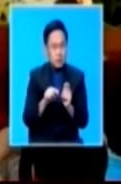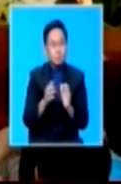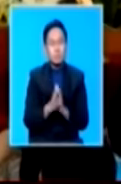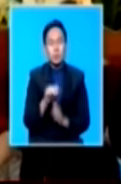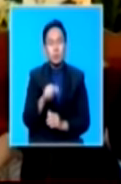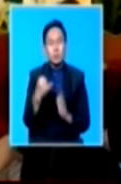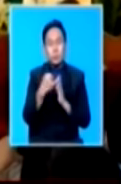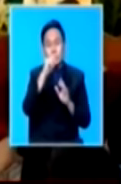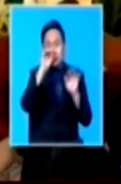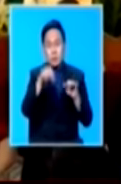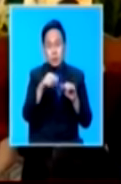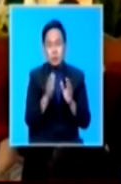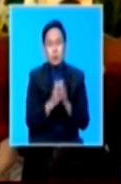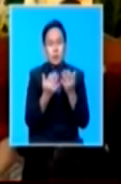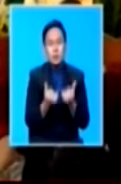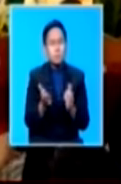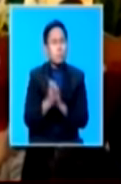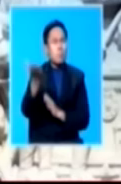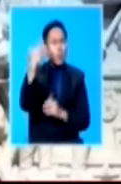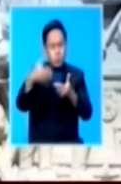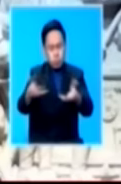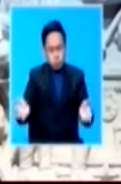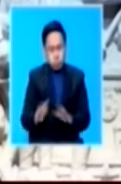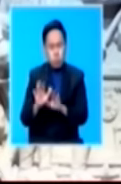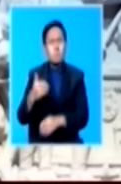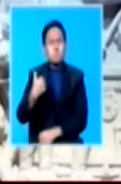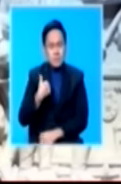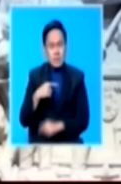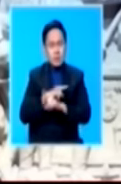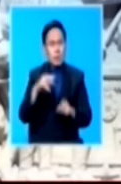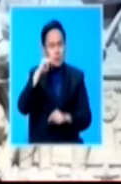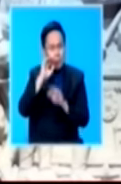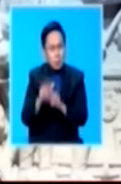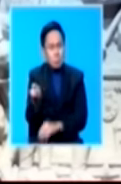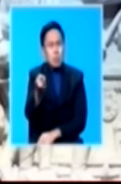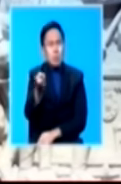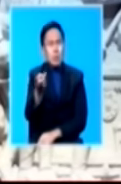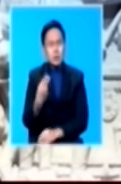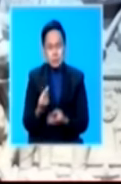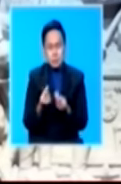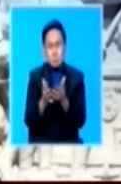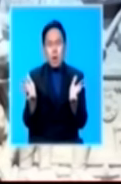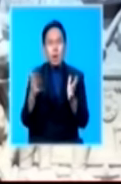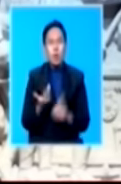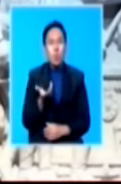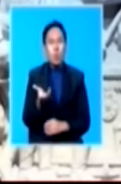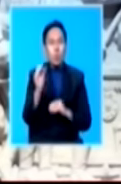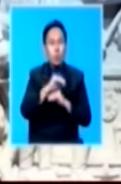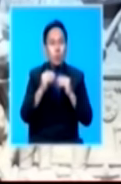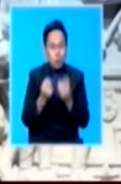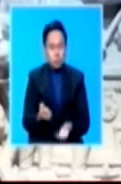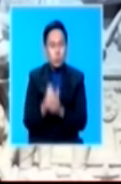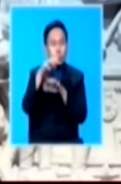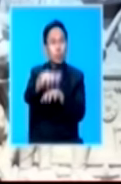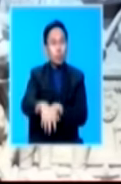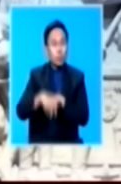ครับก็มีห้วยอยู่เดิมห้วยธรรมชาติมาตื้นเขินใช้ประโยชน์เก็บกักน้ำอะไรไม่ได้มากนักก็เลยขอโครงการขึ้นมาผ่